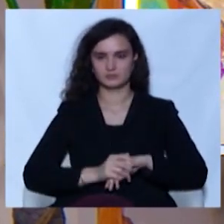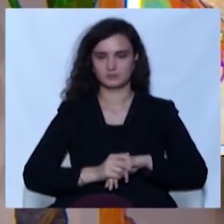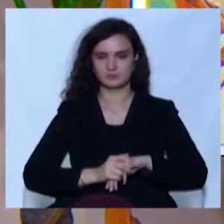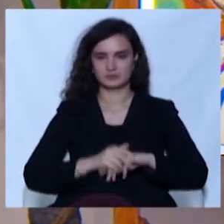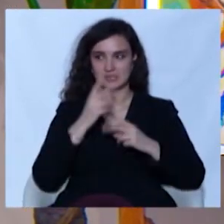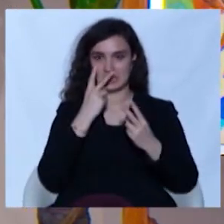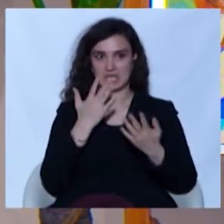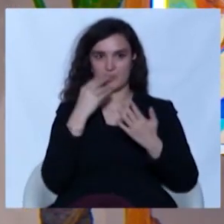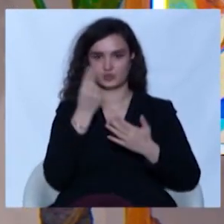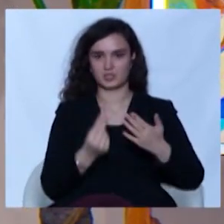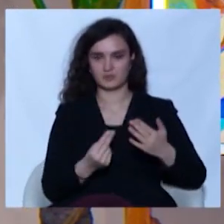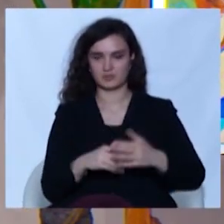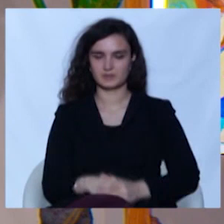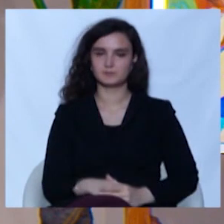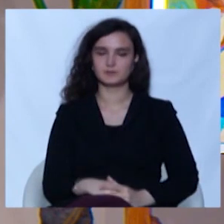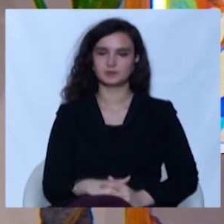გამოსახვას.